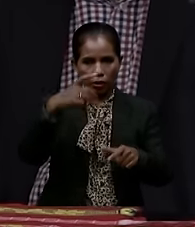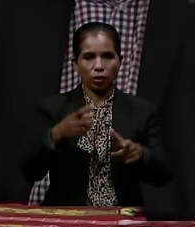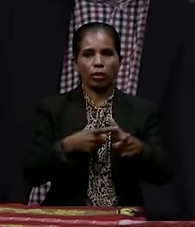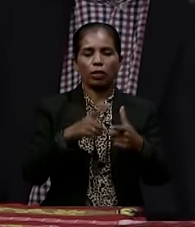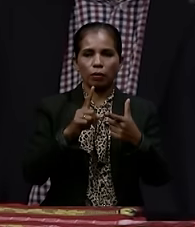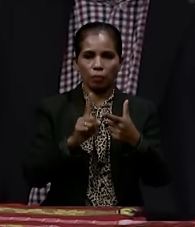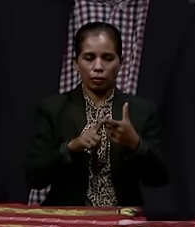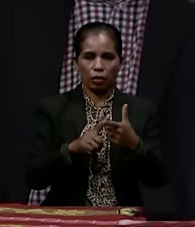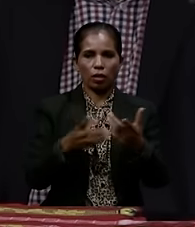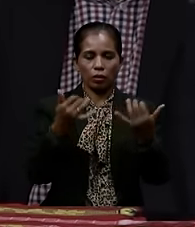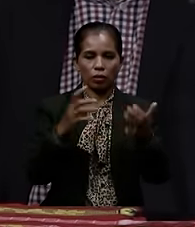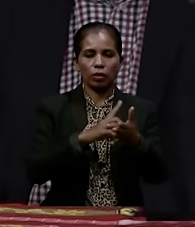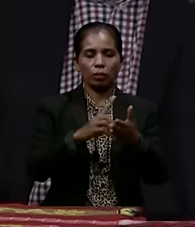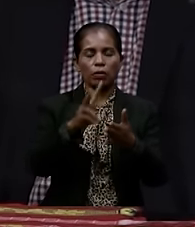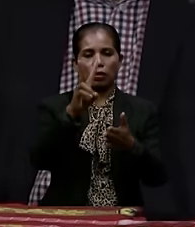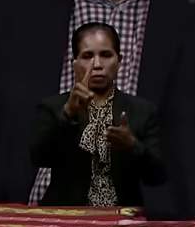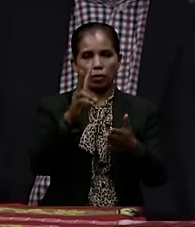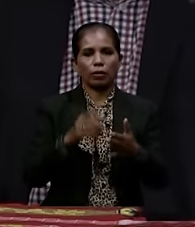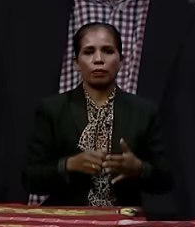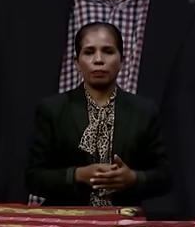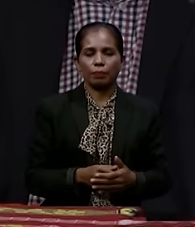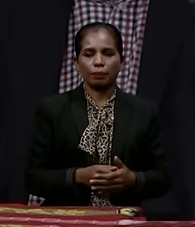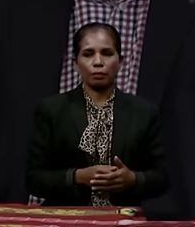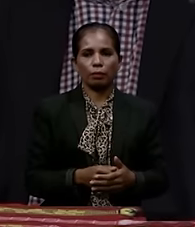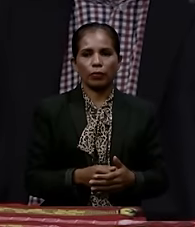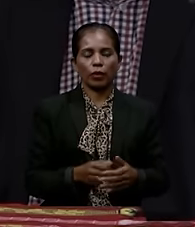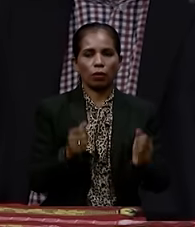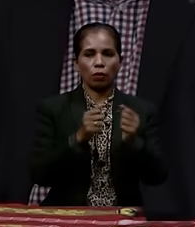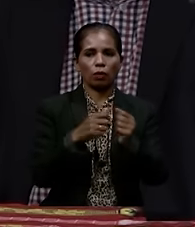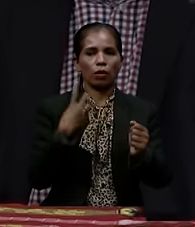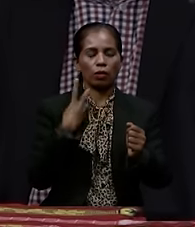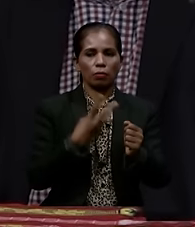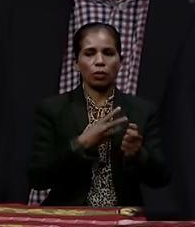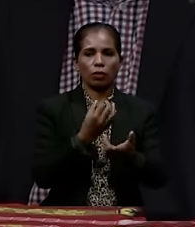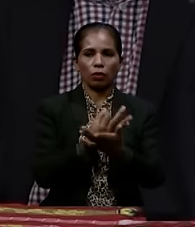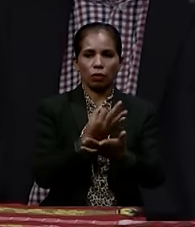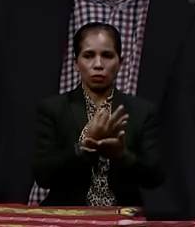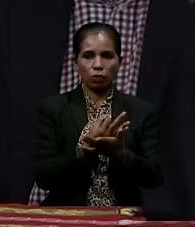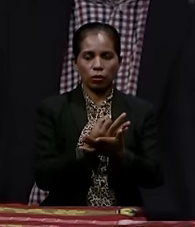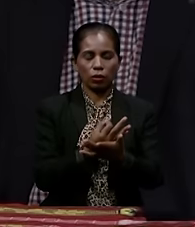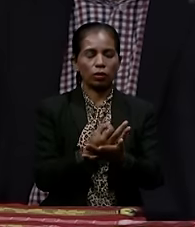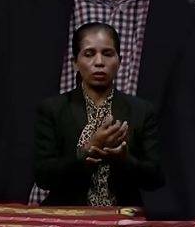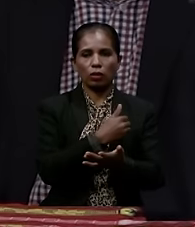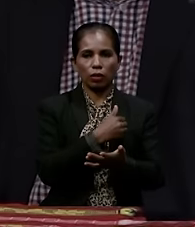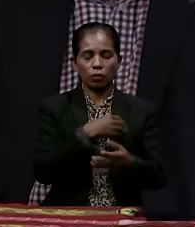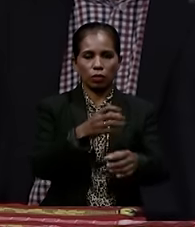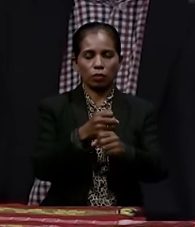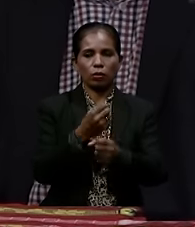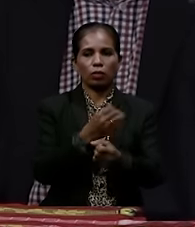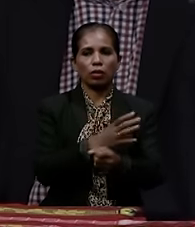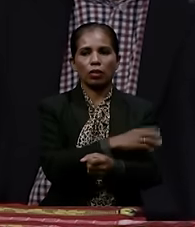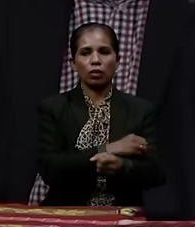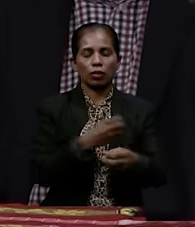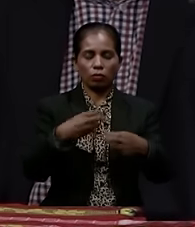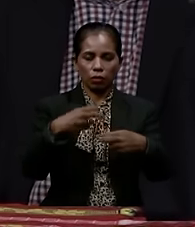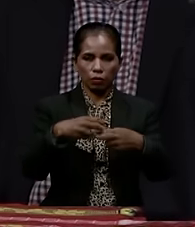segundo, agora in semana rua nenelaran, ho aminia be vencimentos aminia vituane ami susarat bele